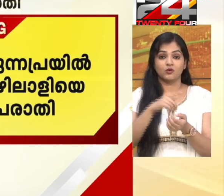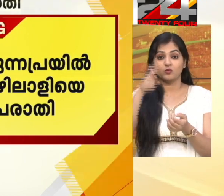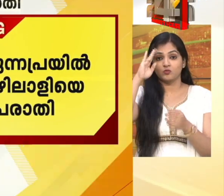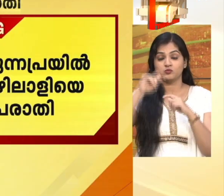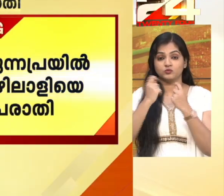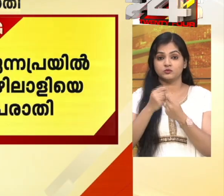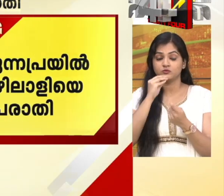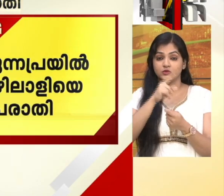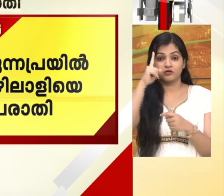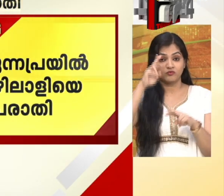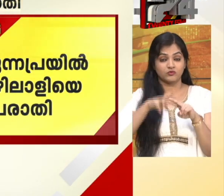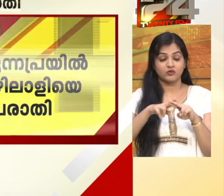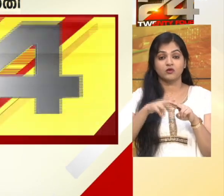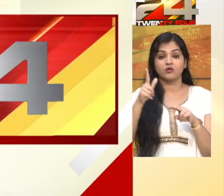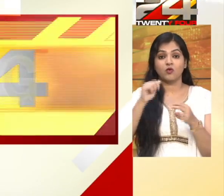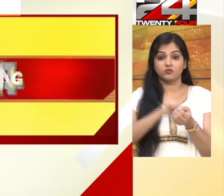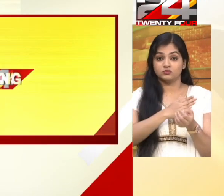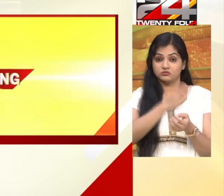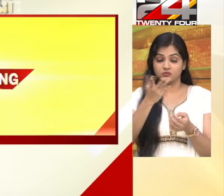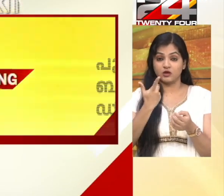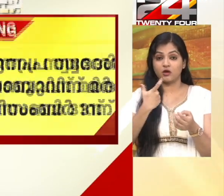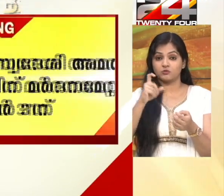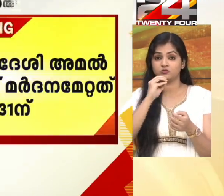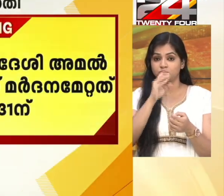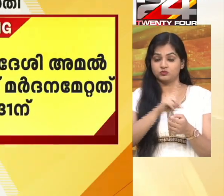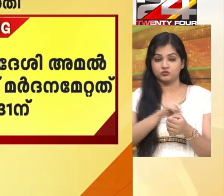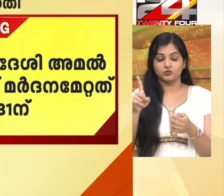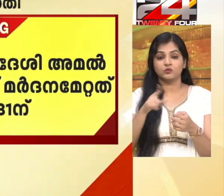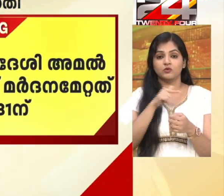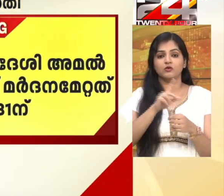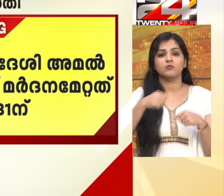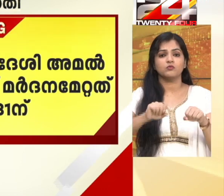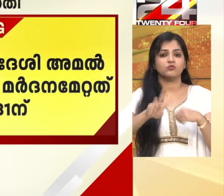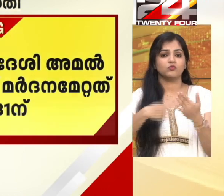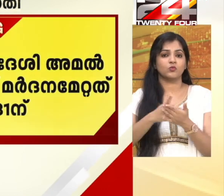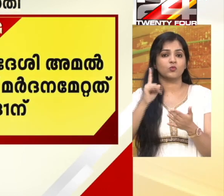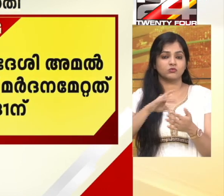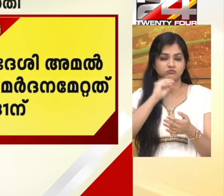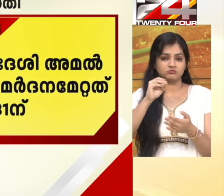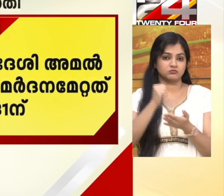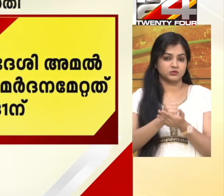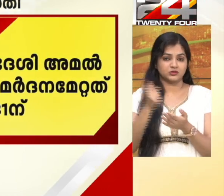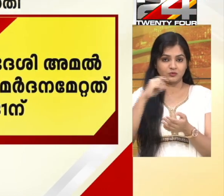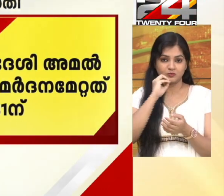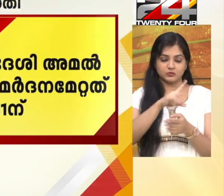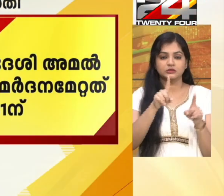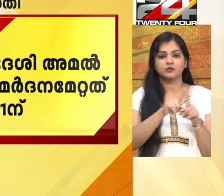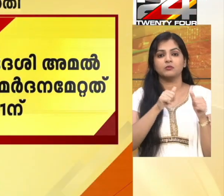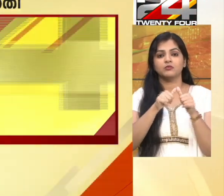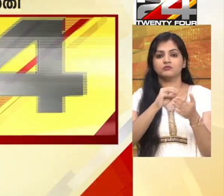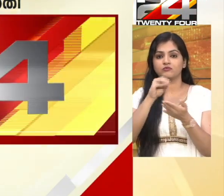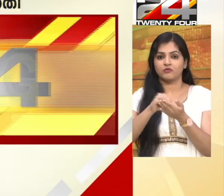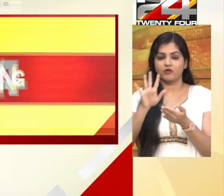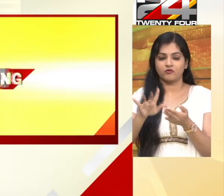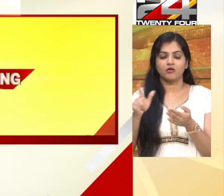അമലിനോട് പറഞ്ഞ് ഏതെങ്കിലും തരത്തിൽ പരാതിയുമായി മുന്നോട്ട് പോകരുത് എന്ന നിലയ്ക്ക് ഒരു ഭീഷണിയാണ് അവരുടെ ഭാഗത്തു നിന്നുണ്ടായത് പക്ഷേ ഇപ്പോൾ ഇത് ഇത്ര ഇദ്ദേഹത്തിൻ്റെ ആരോഗ്യനില